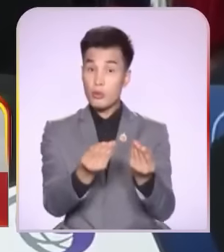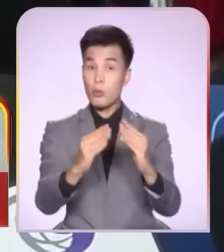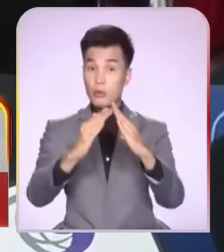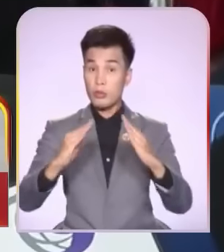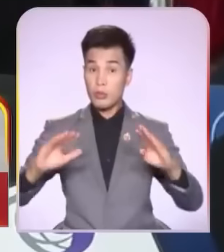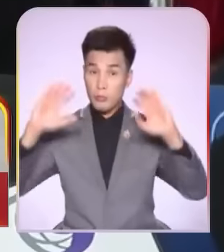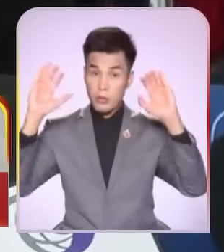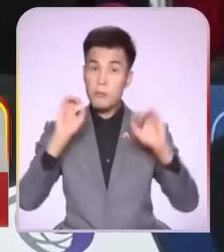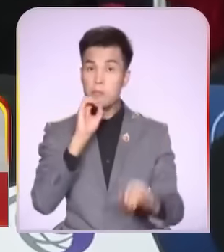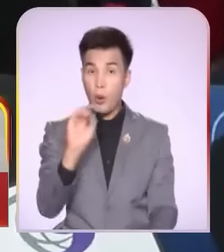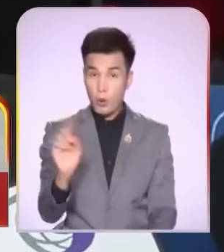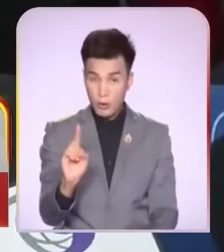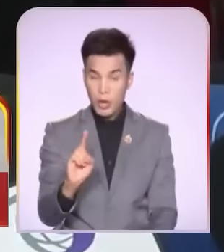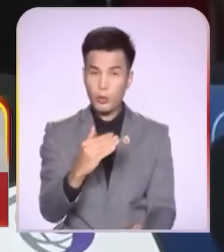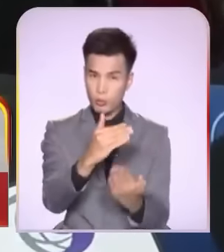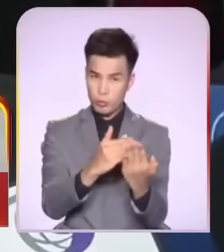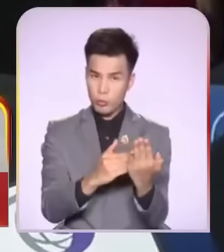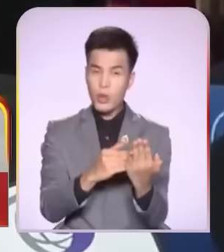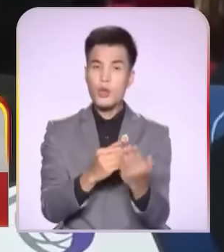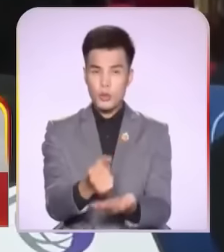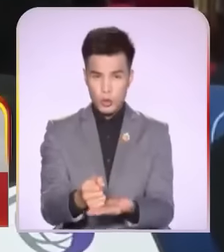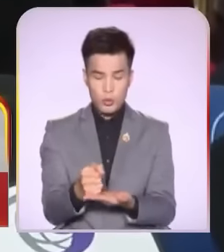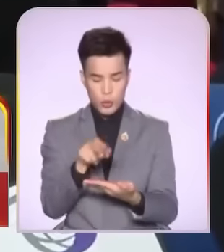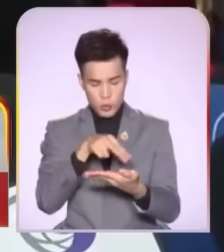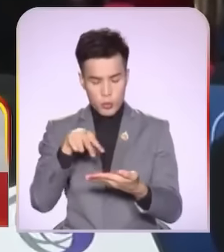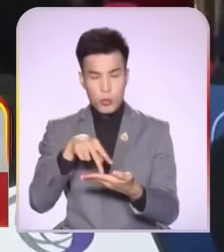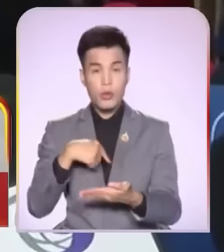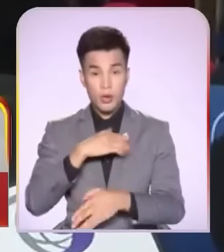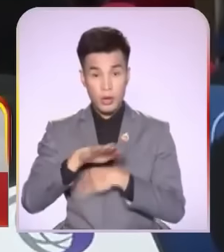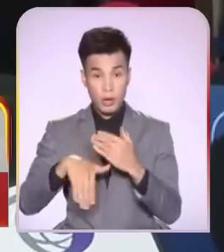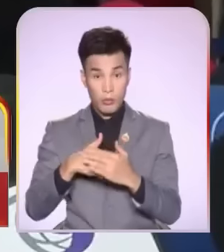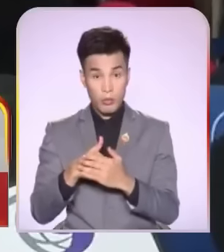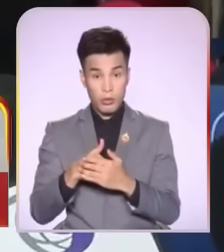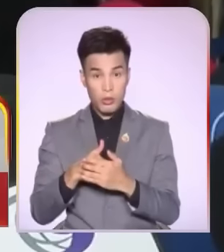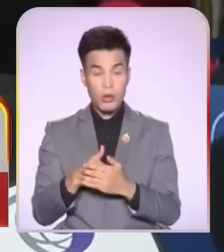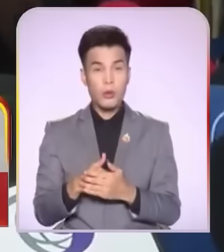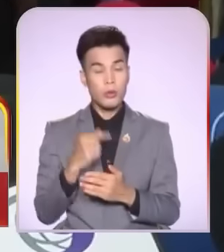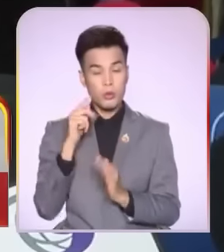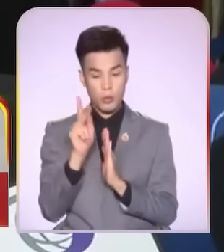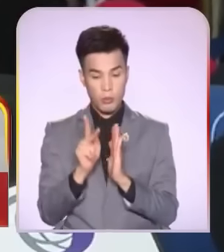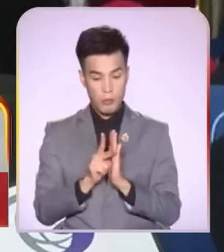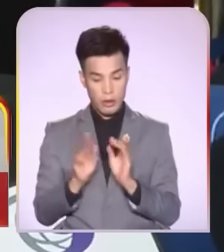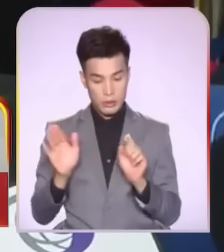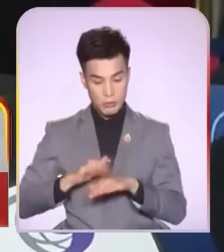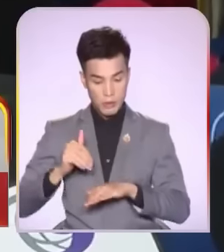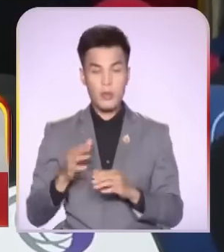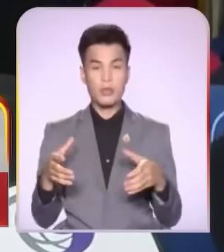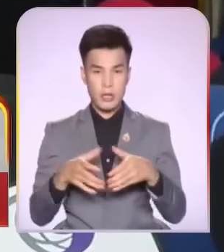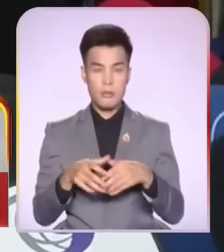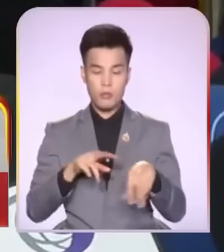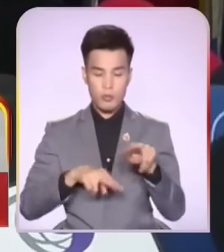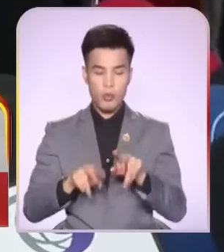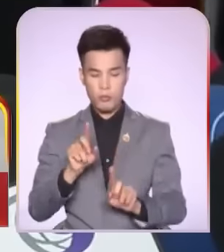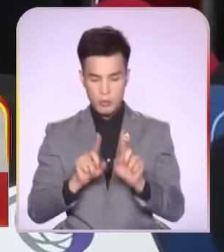แล้วเนี่ยว่ายังไงนะคะก็ต้องช่วยกันเช็คหลายฝ่ายเพราะเราเองก็ไม่ใช่เป็นคนกฎหมายนะคะเราอาจจะต้องมีทีมดูก่อนด้วยแ